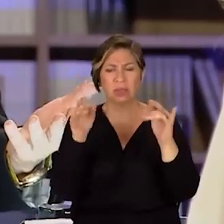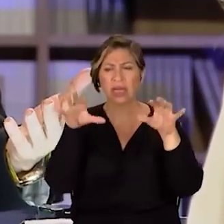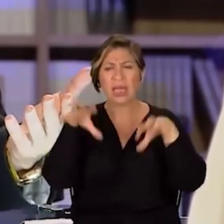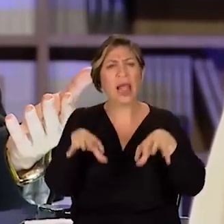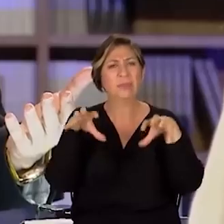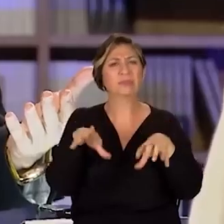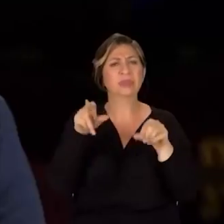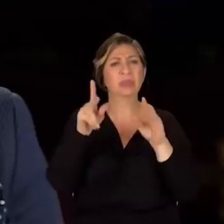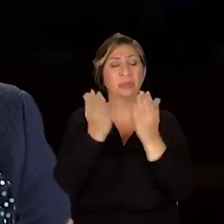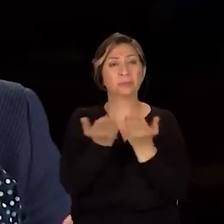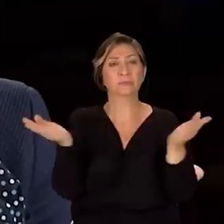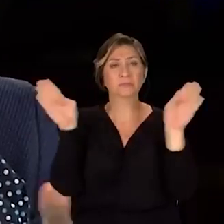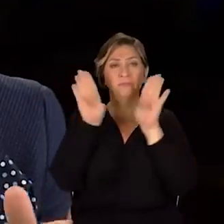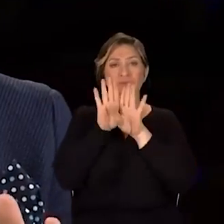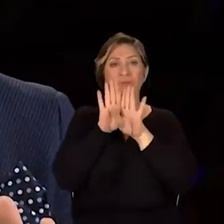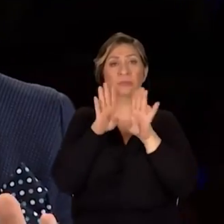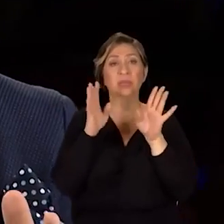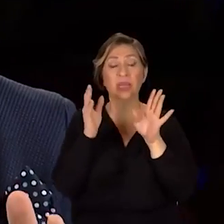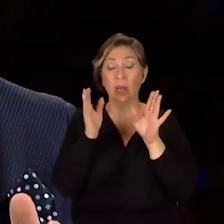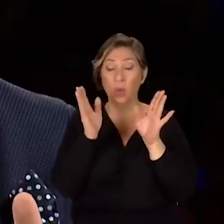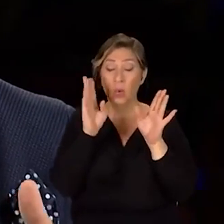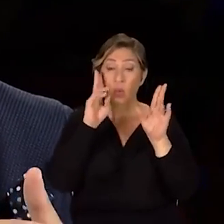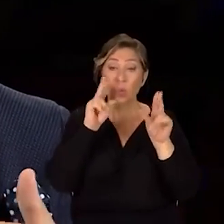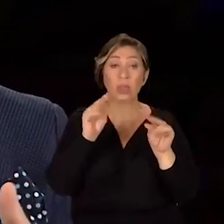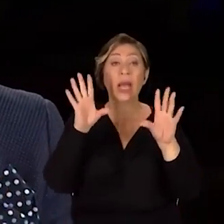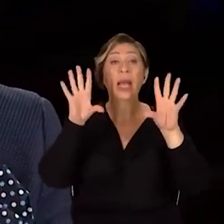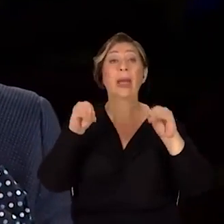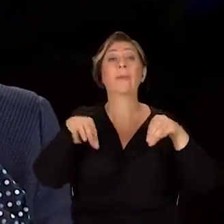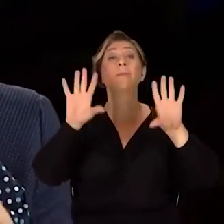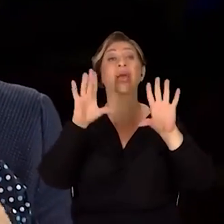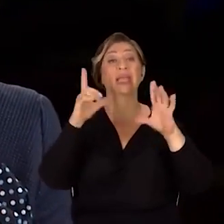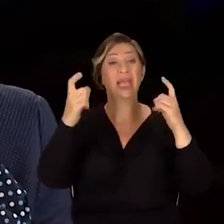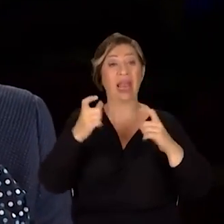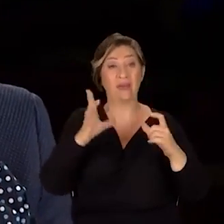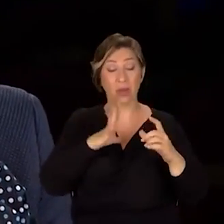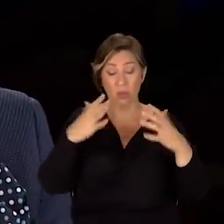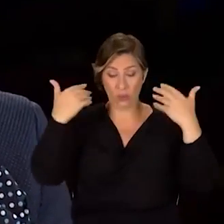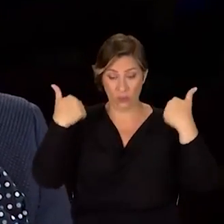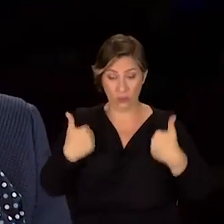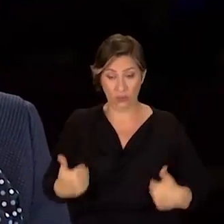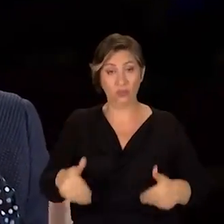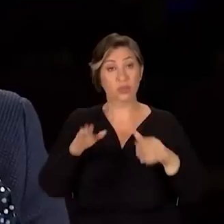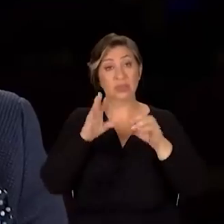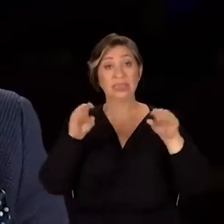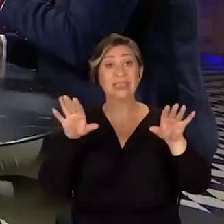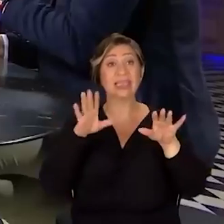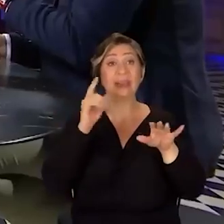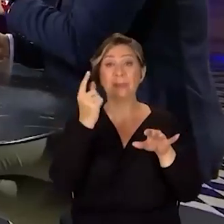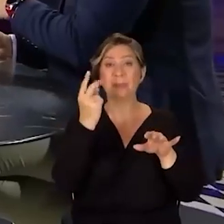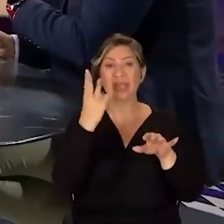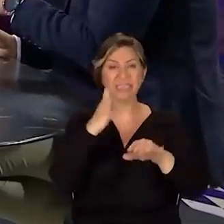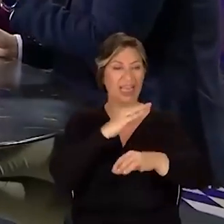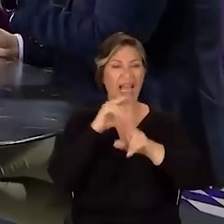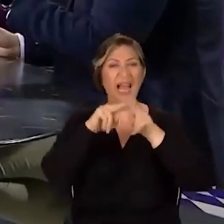Bir de izolasyon diye düşünmek lazım. Çünkü uykuda kapanmayan yerler var. Mesela biz REM uyurken vücudumuzun tamamı paralize olur. Birkaç tane